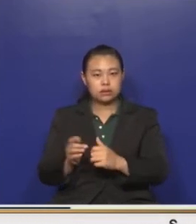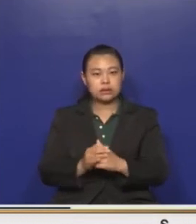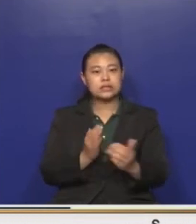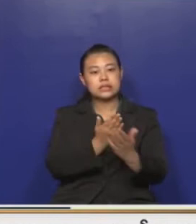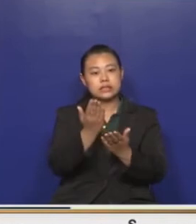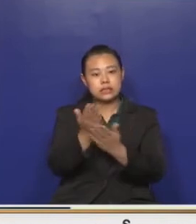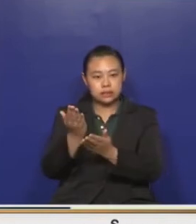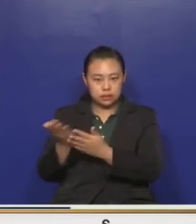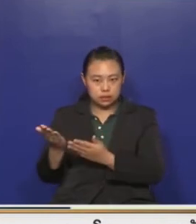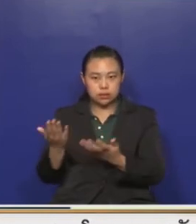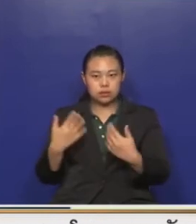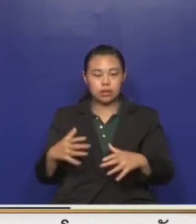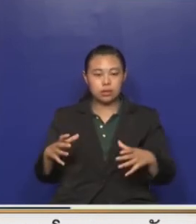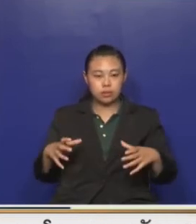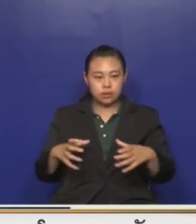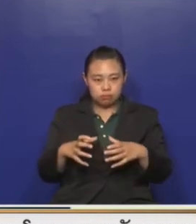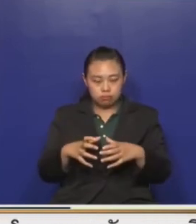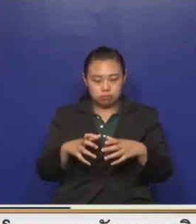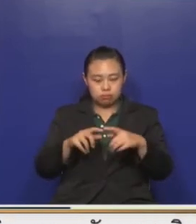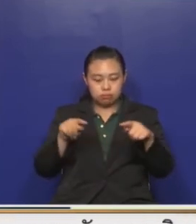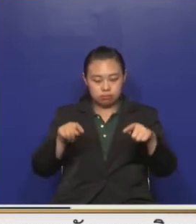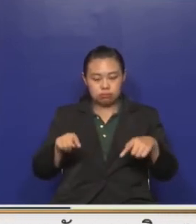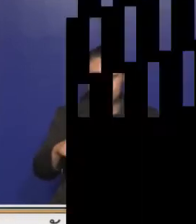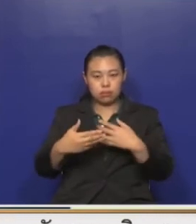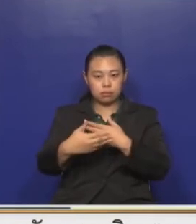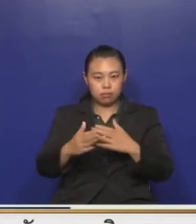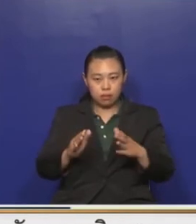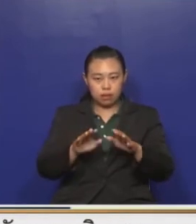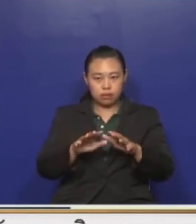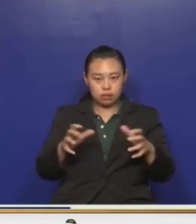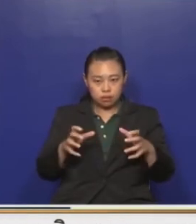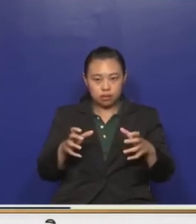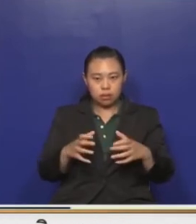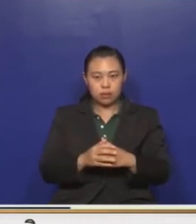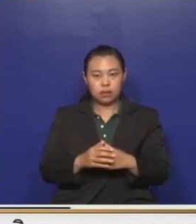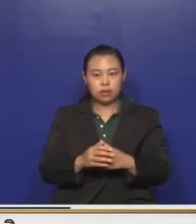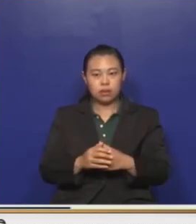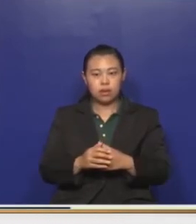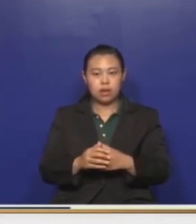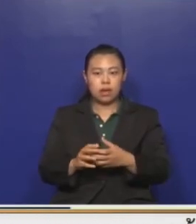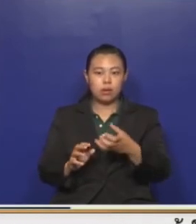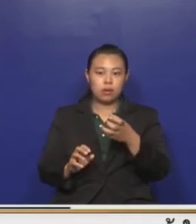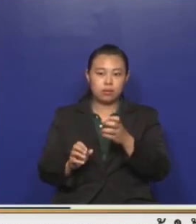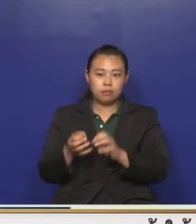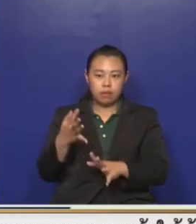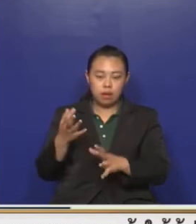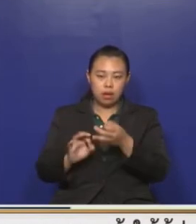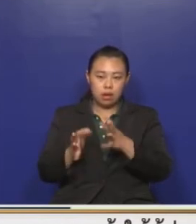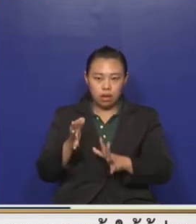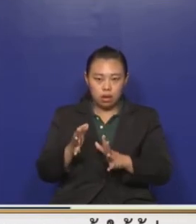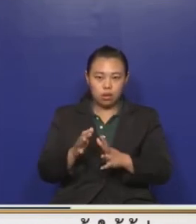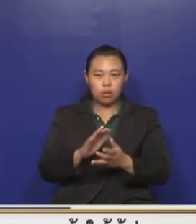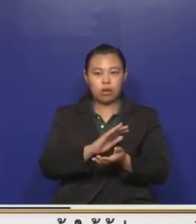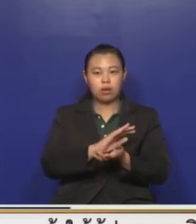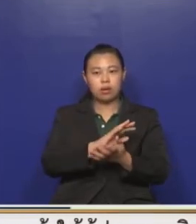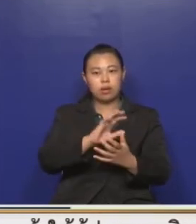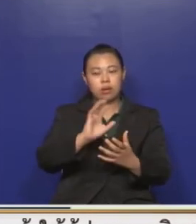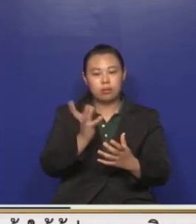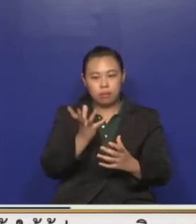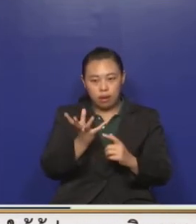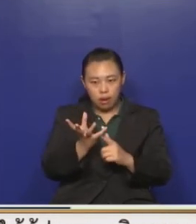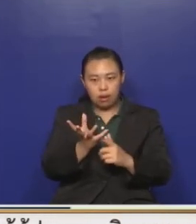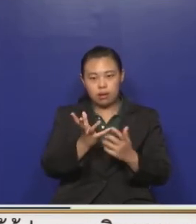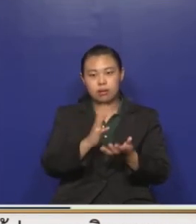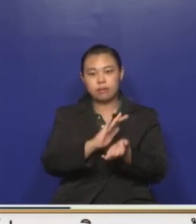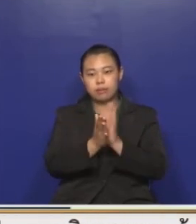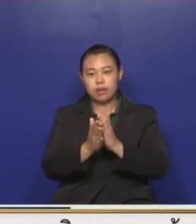เป็